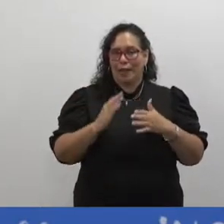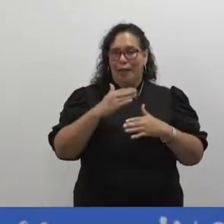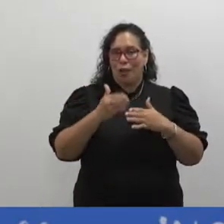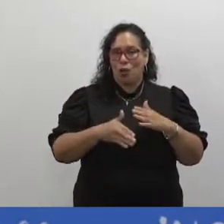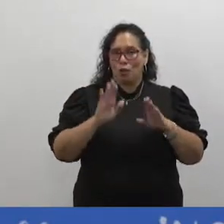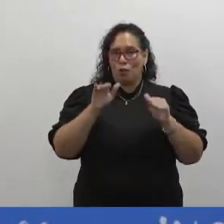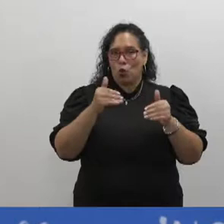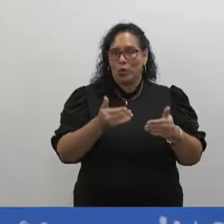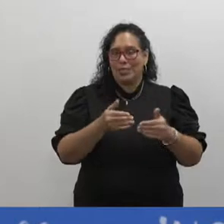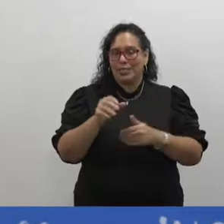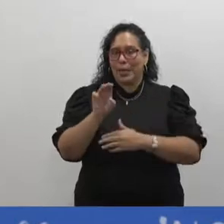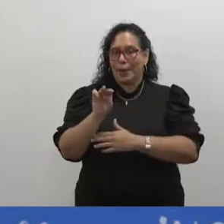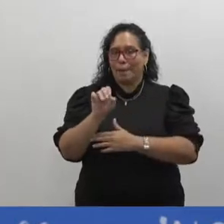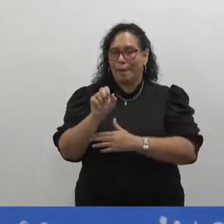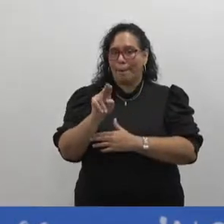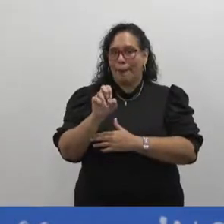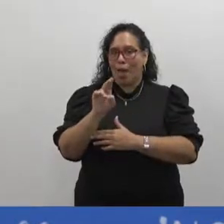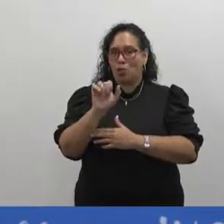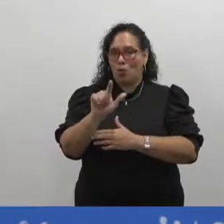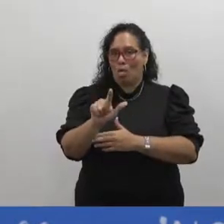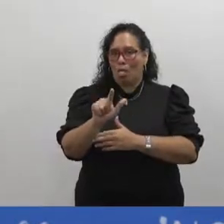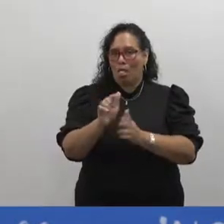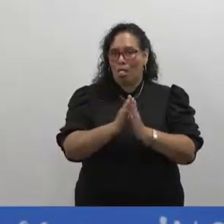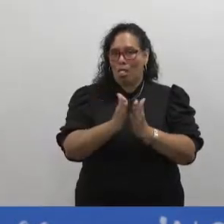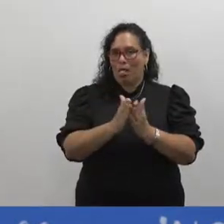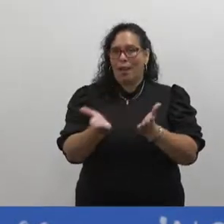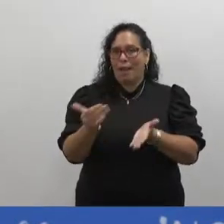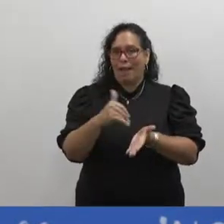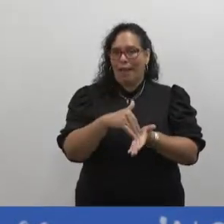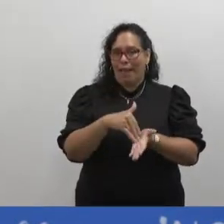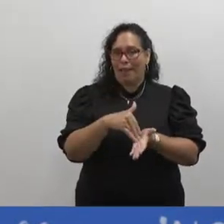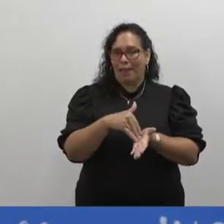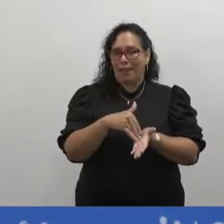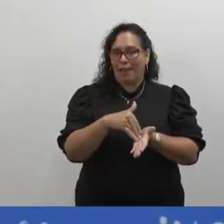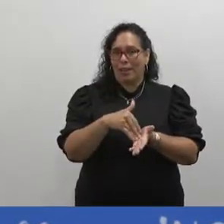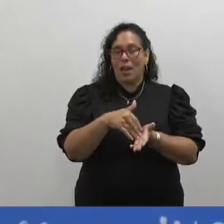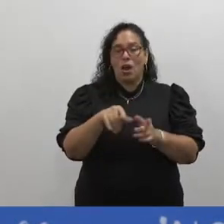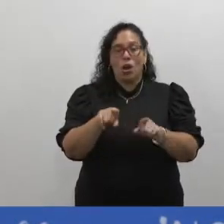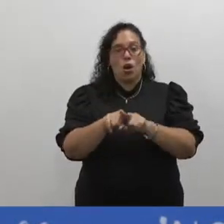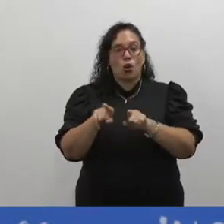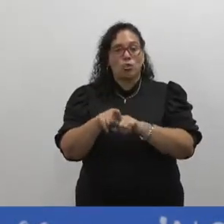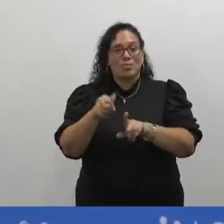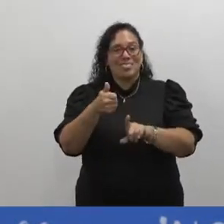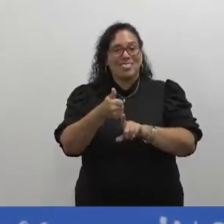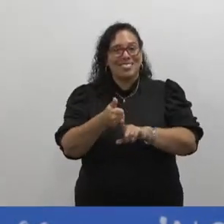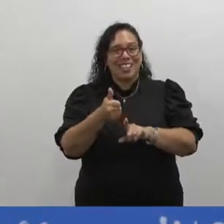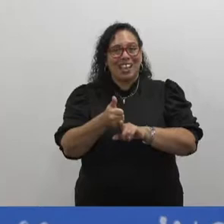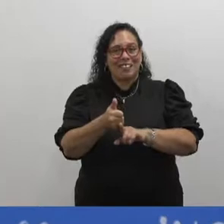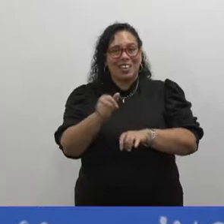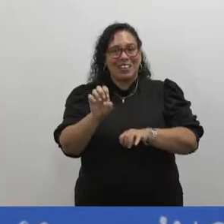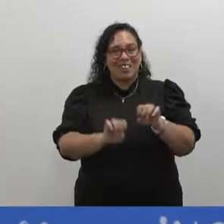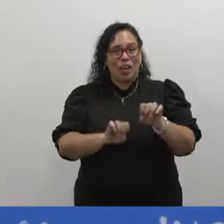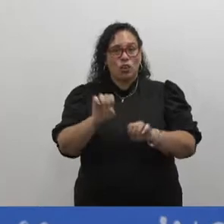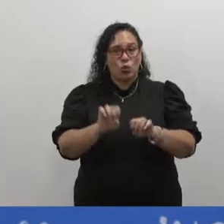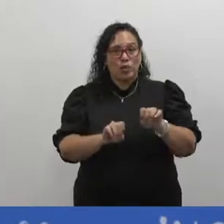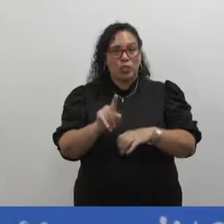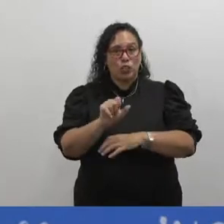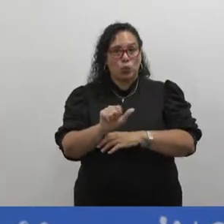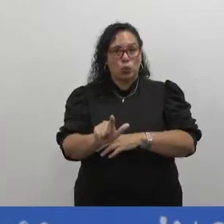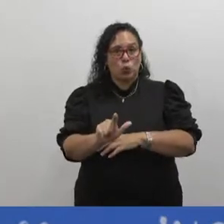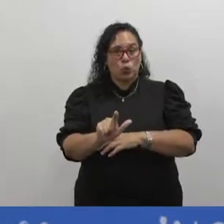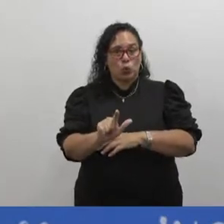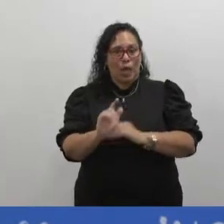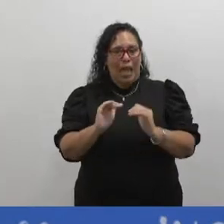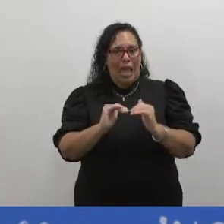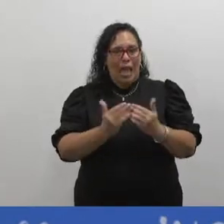dương thập đau đầu đóm từ lư áp hiba kết anh chỉ biết xét dương trần che vai chậm lại khuôn anh ao chậm lại khuôn anh